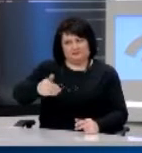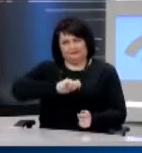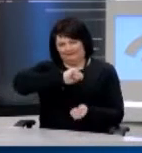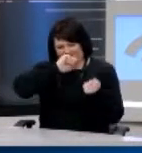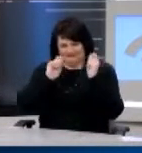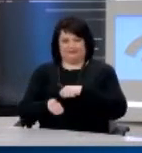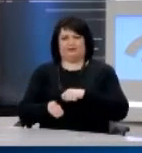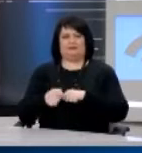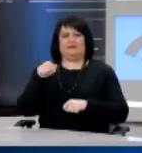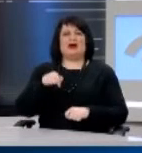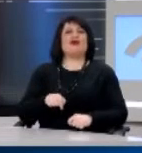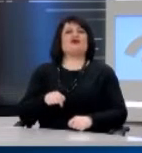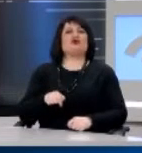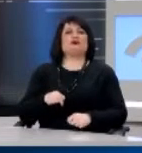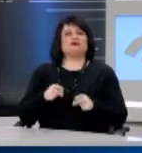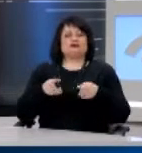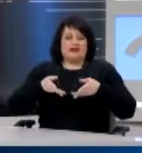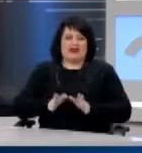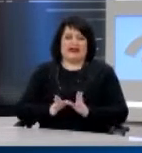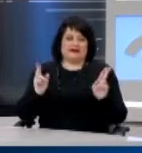ανατροπής αυτής της τάσης